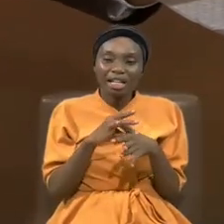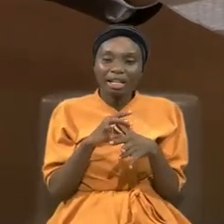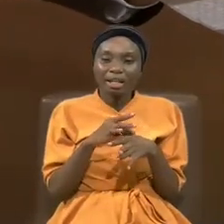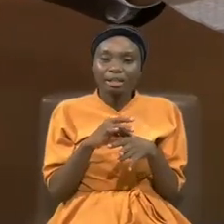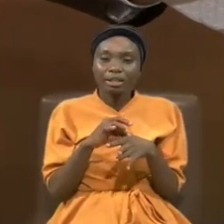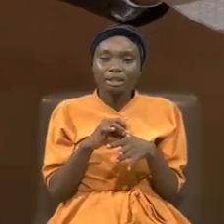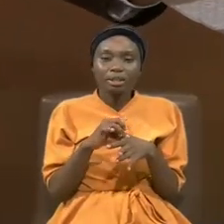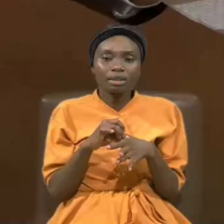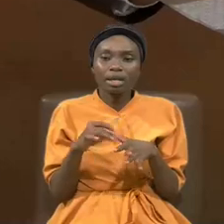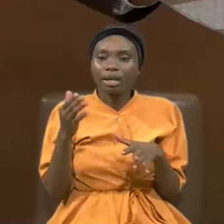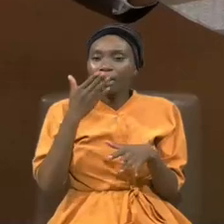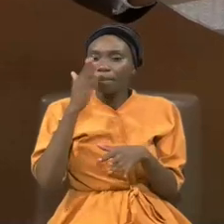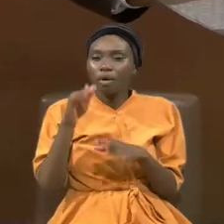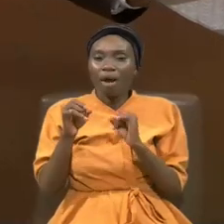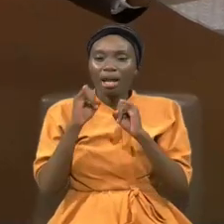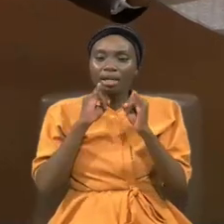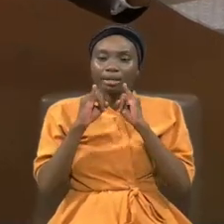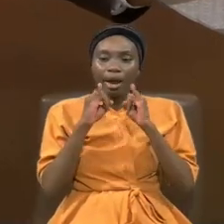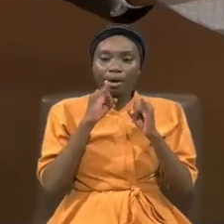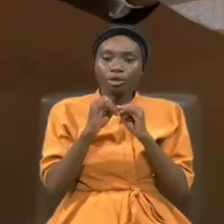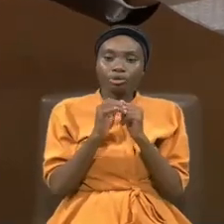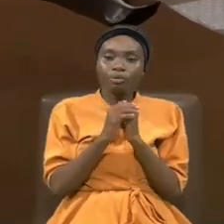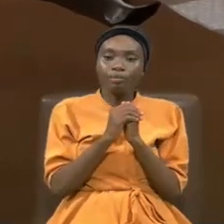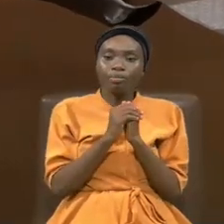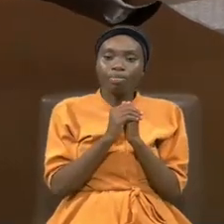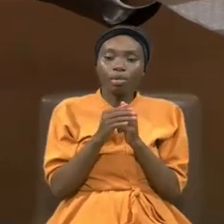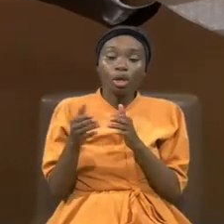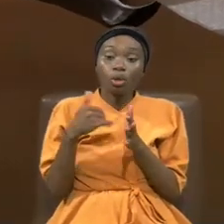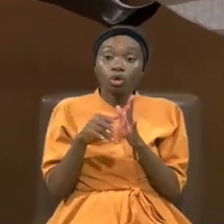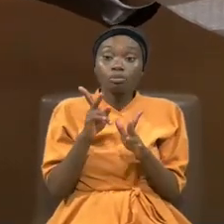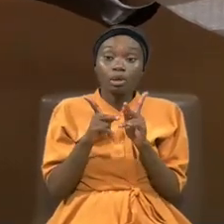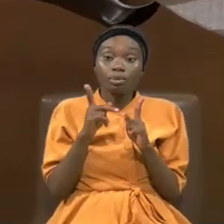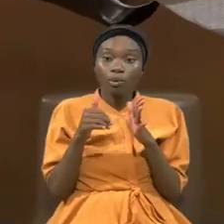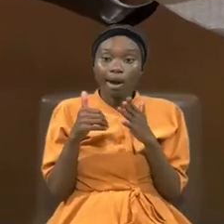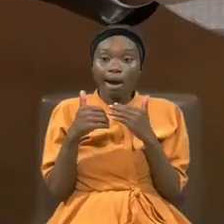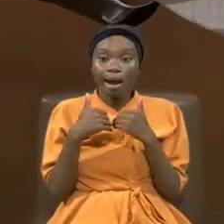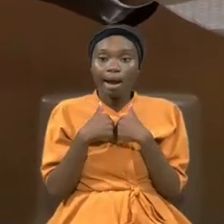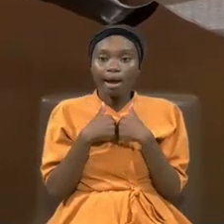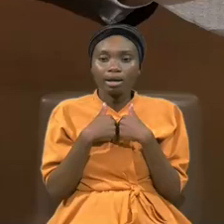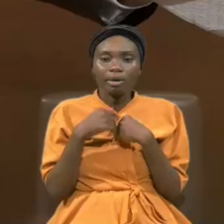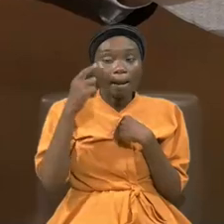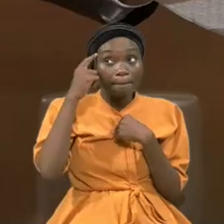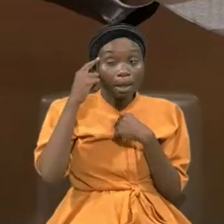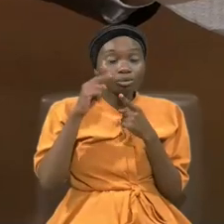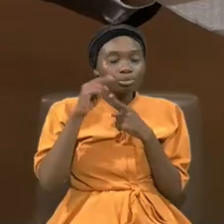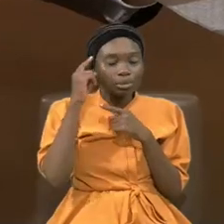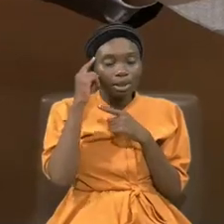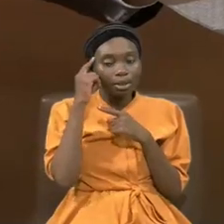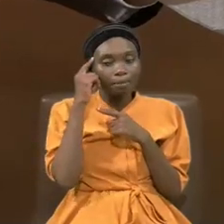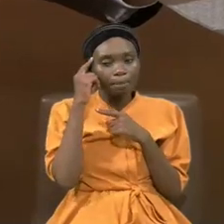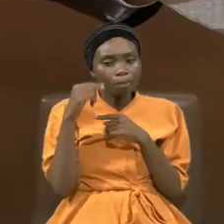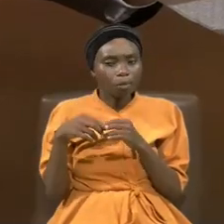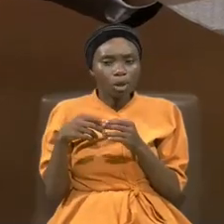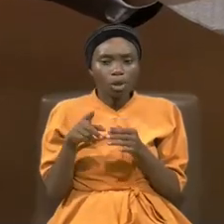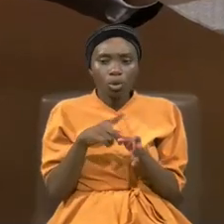sensuel, immoral avec eux, ces gens-là, s'ils ont le cerveau pour parler, pour